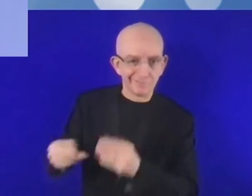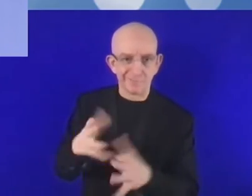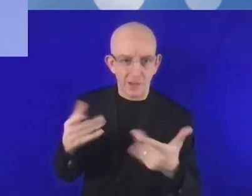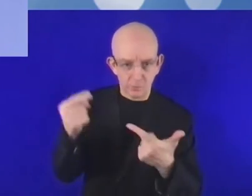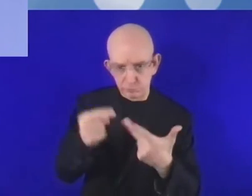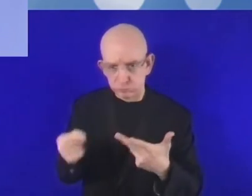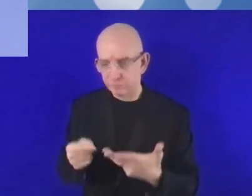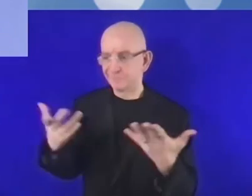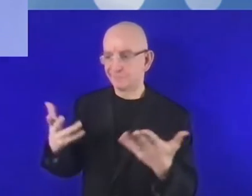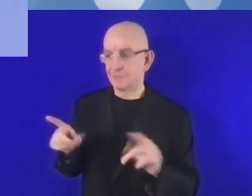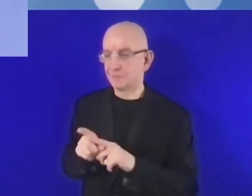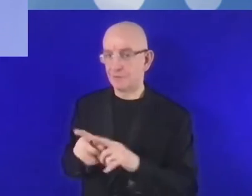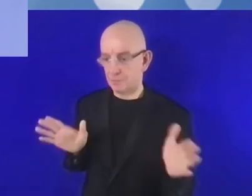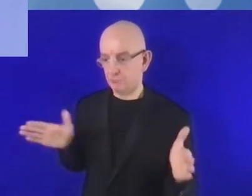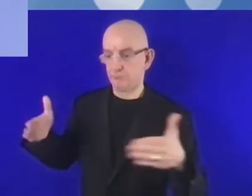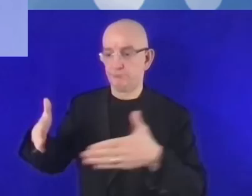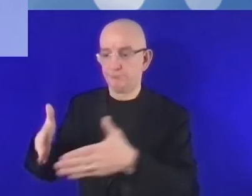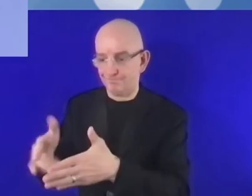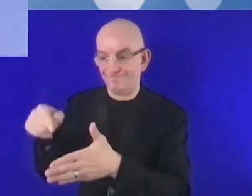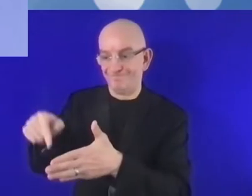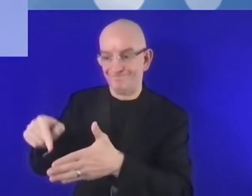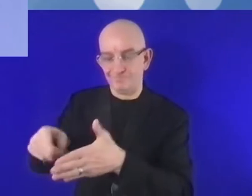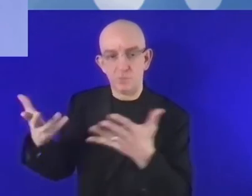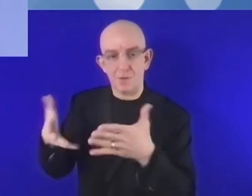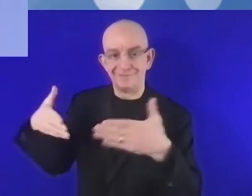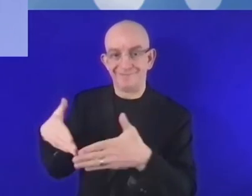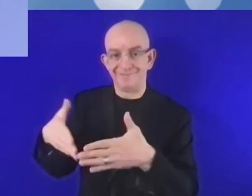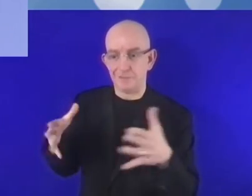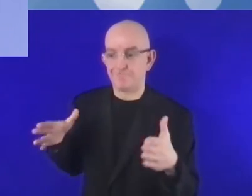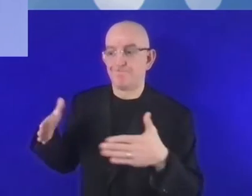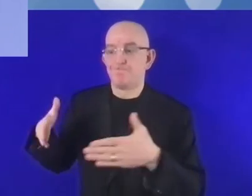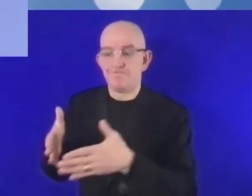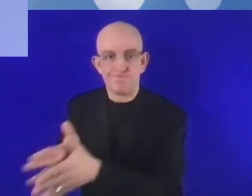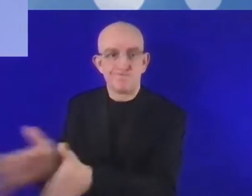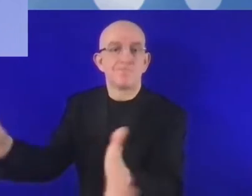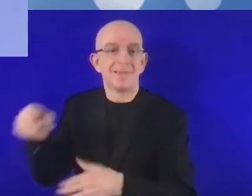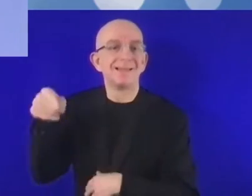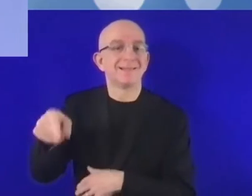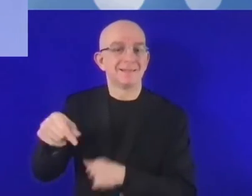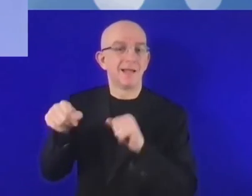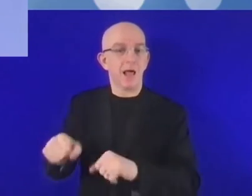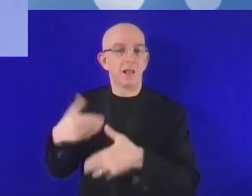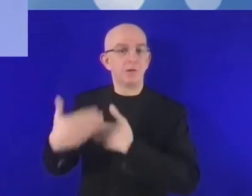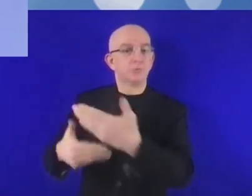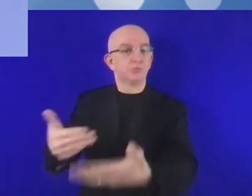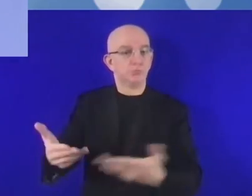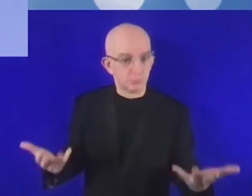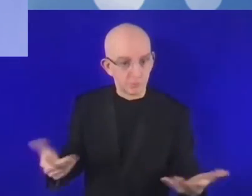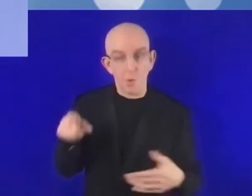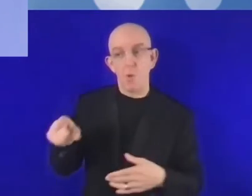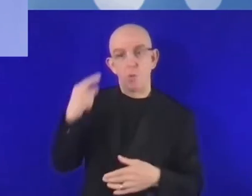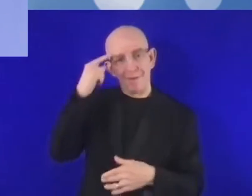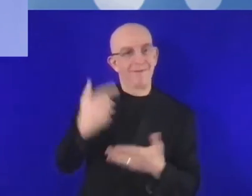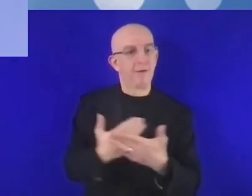справляться с проблемами, которые являются так называемыми узкими горлами,